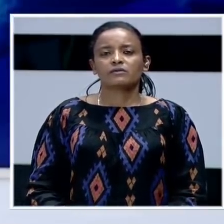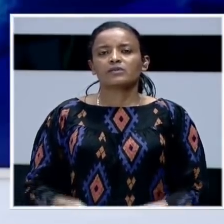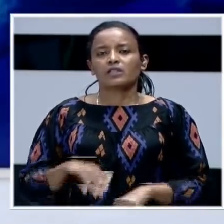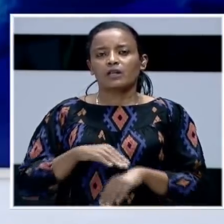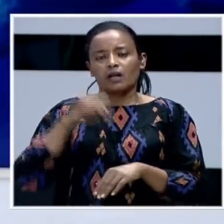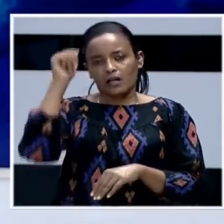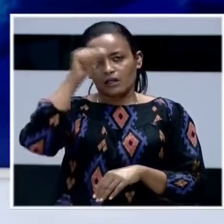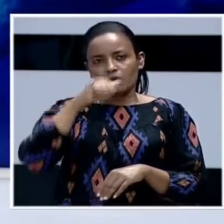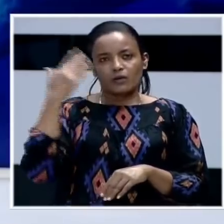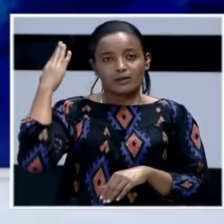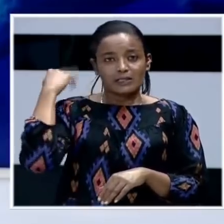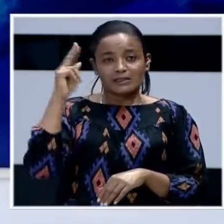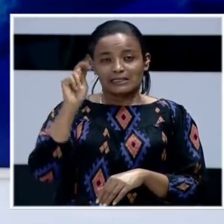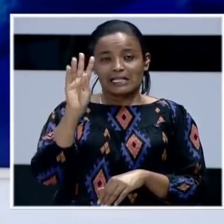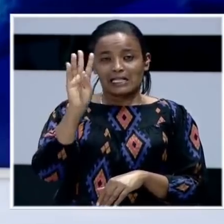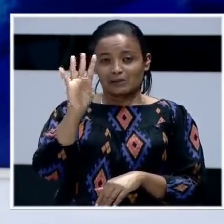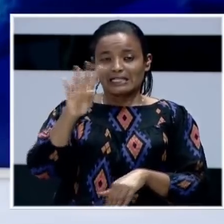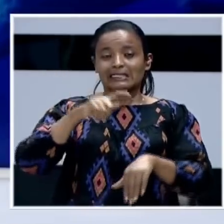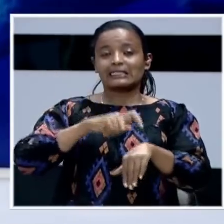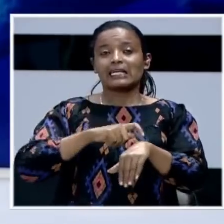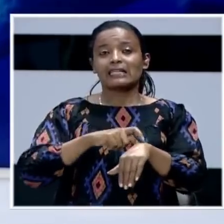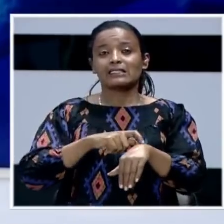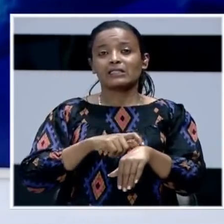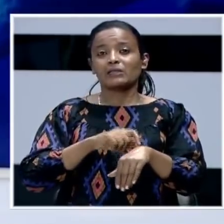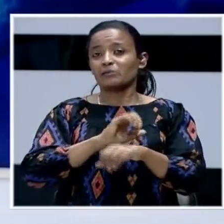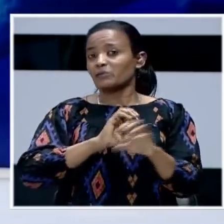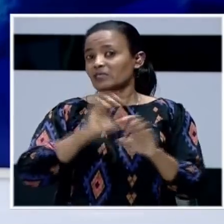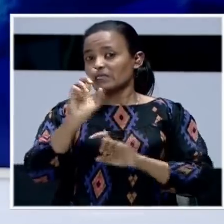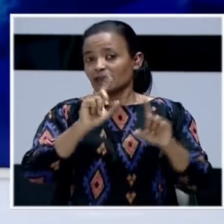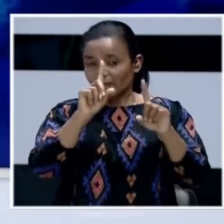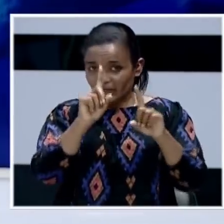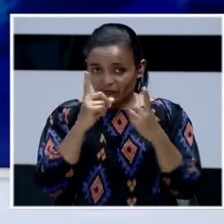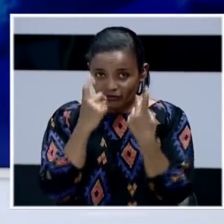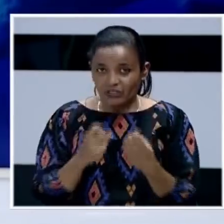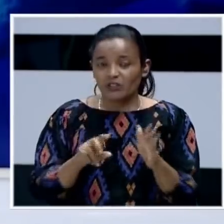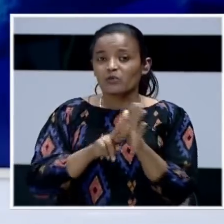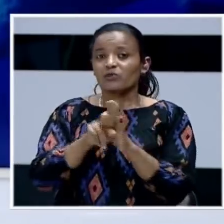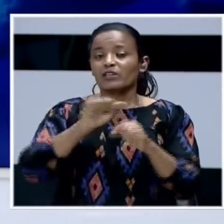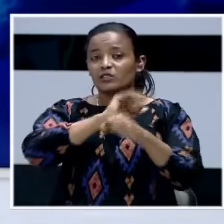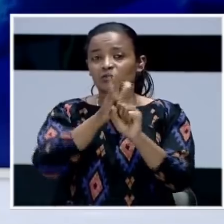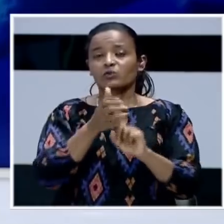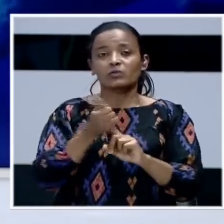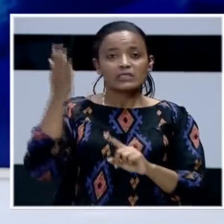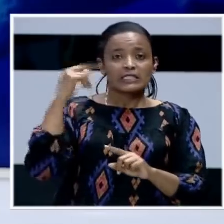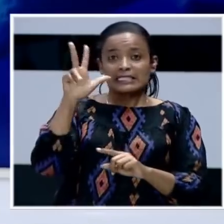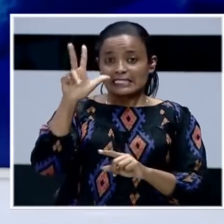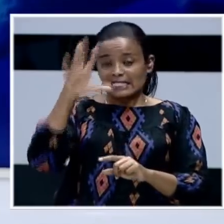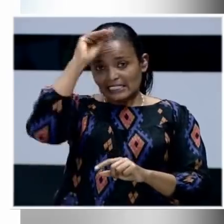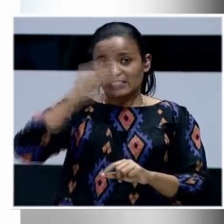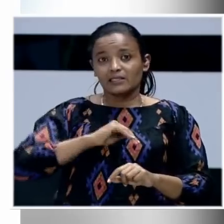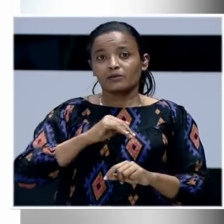أب إثيوبيا وزحلفو إسران أربعة ساعات بزت جبر مرمرة بفيروس كورونا تتحيزم دنبرو سلست